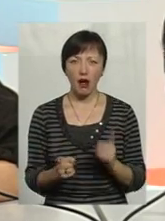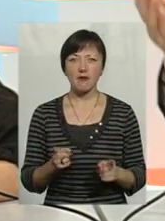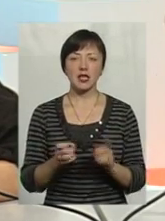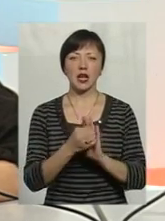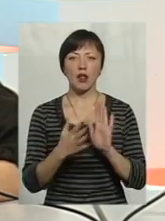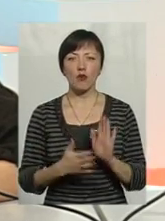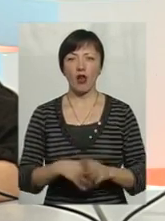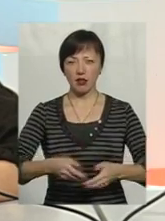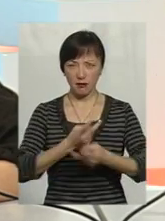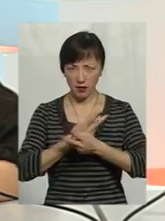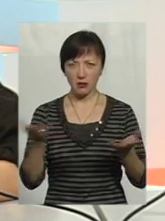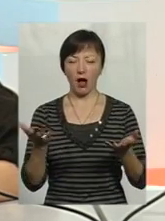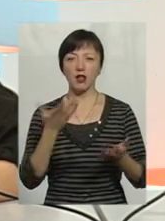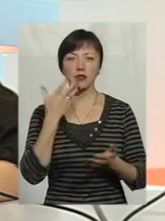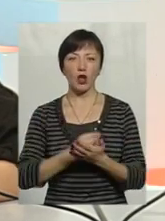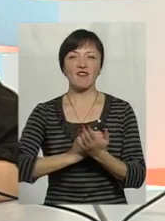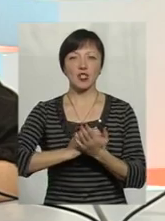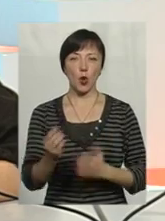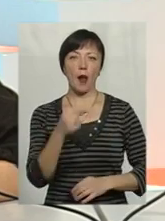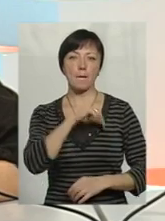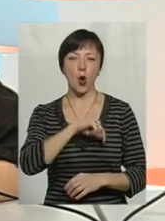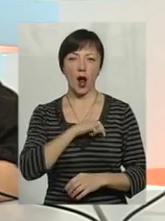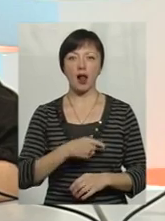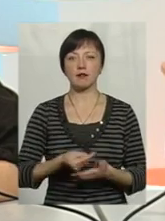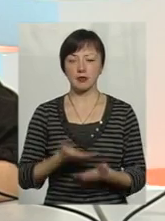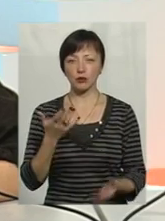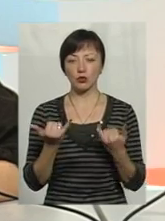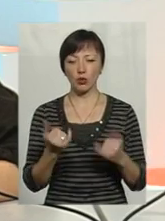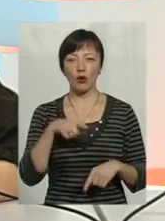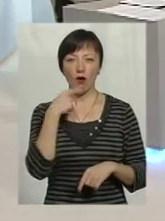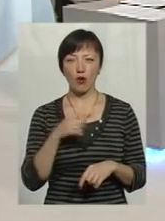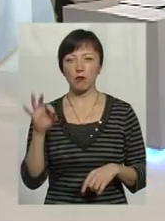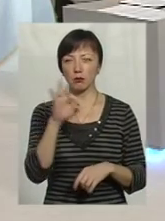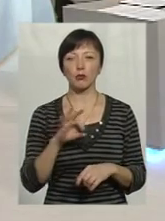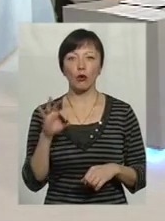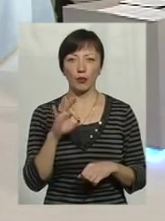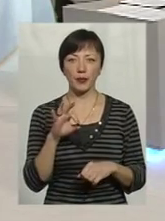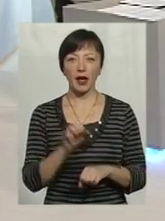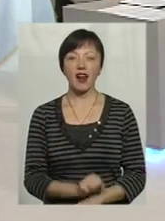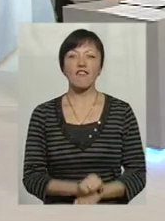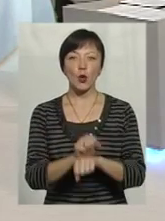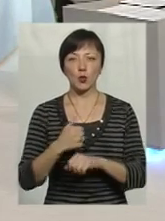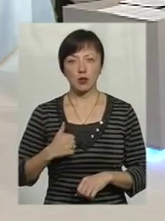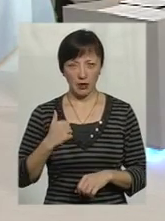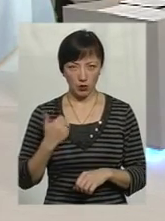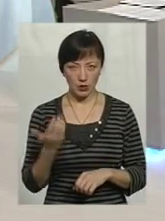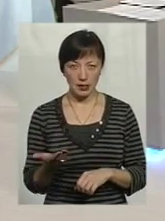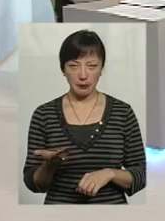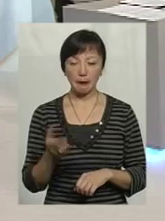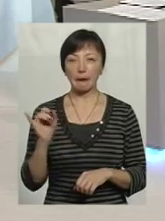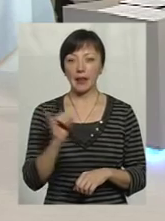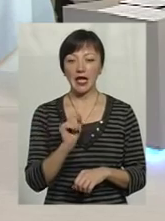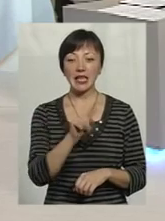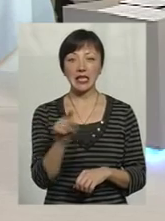декларувати на загал, да, свої високі моральні цінності. Ми говоримо сьогодні, до речі, про революцію гідності. І